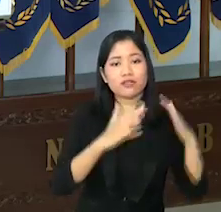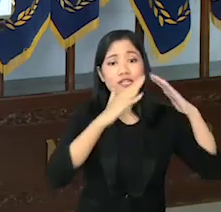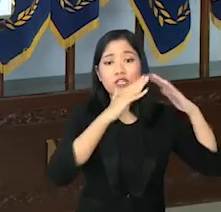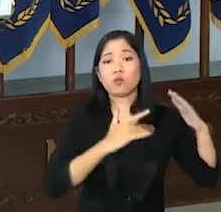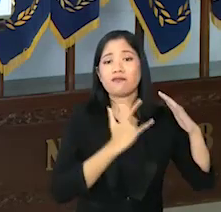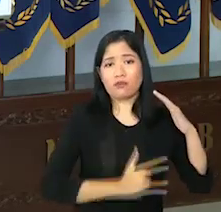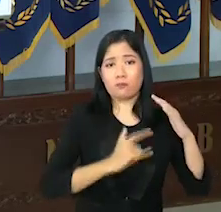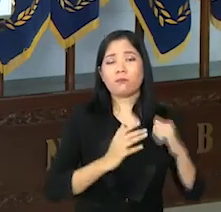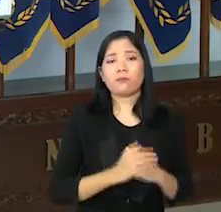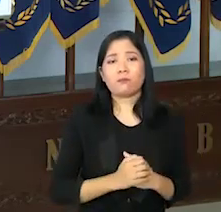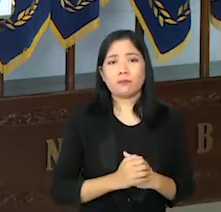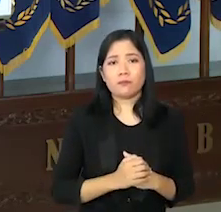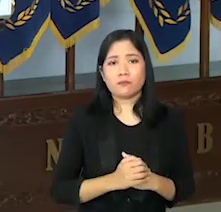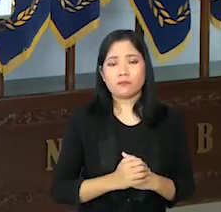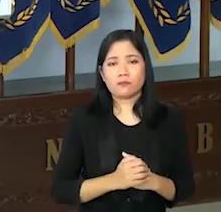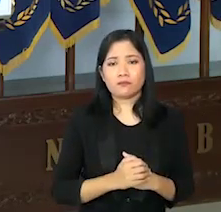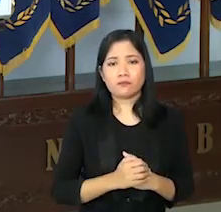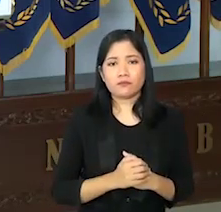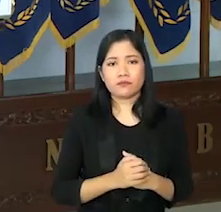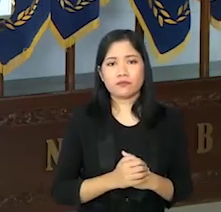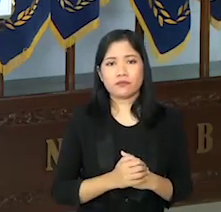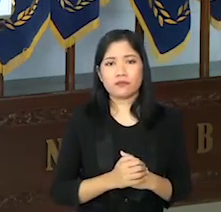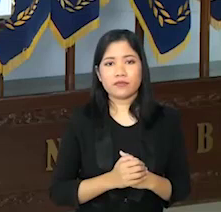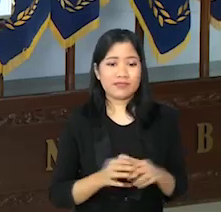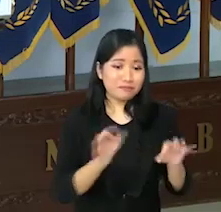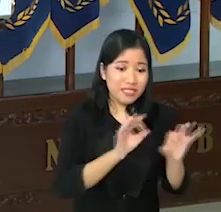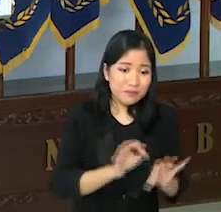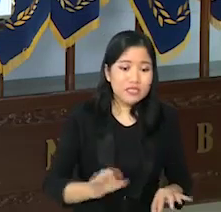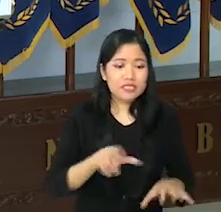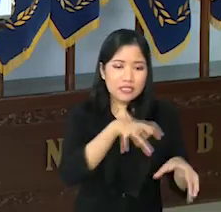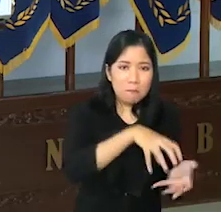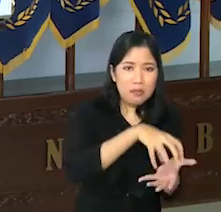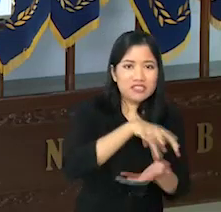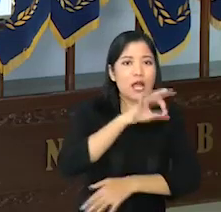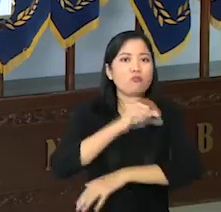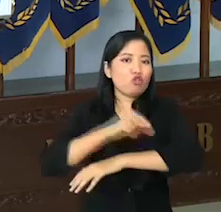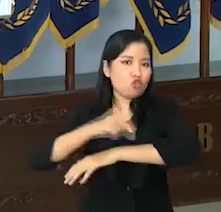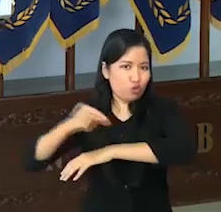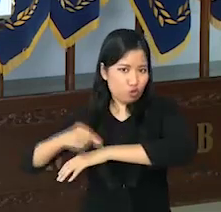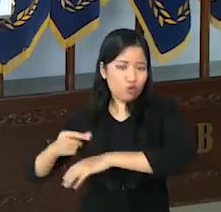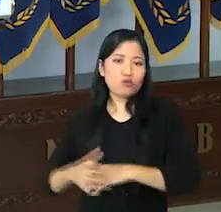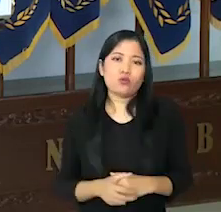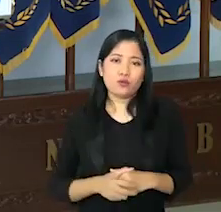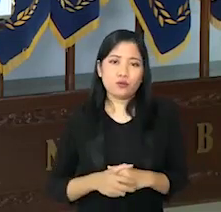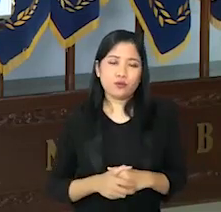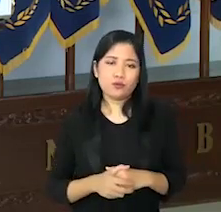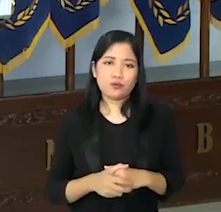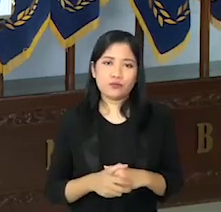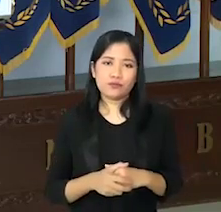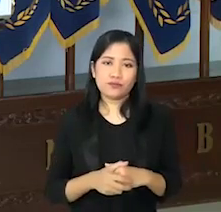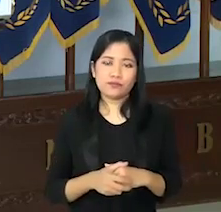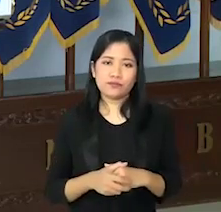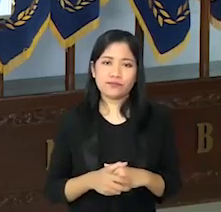di rumah dan membersihkan sarang nyamuk Oleh karena itu diharapkan